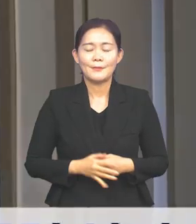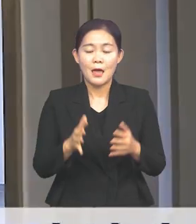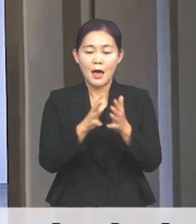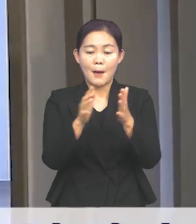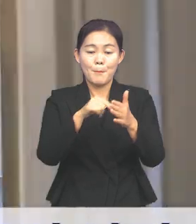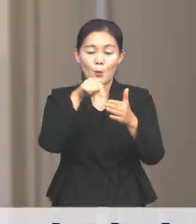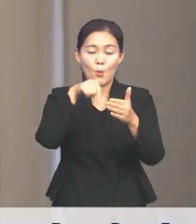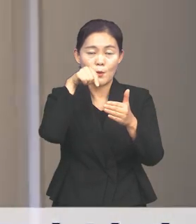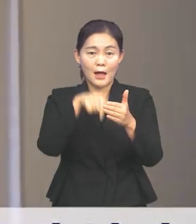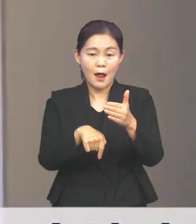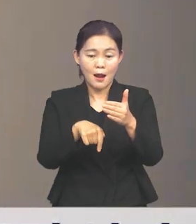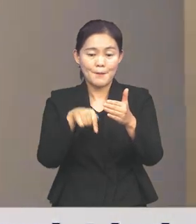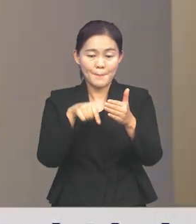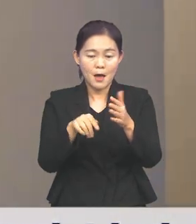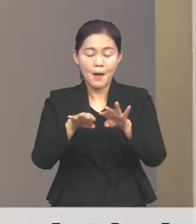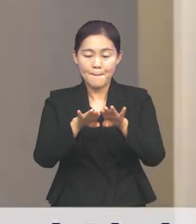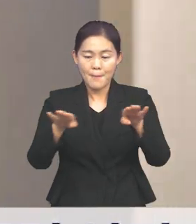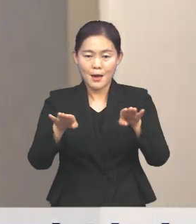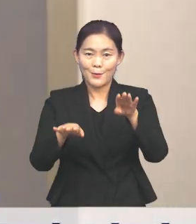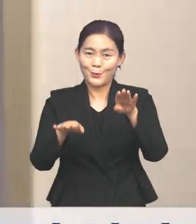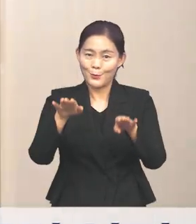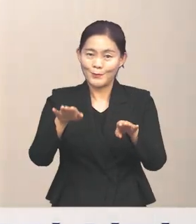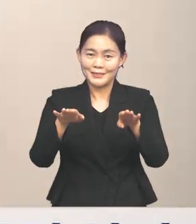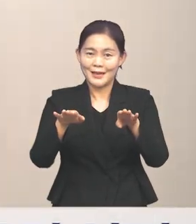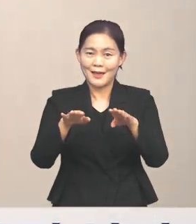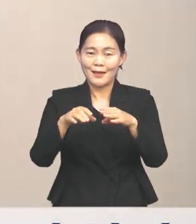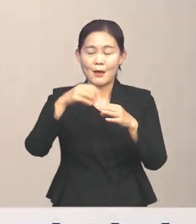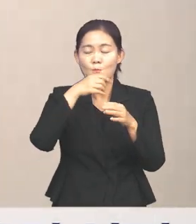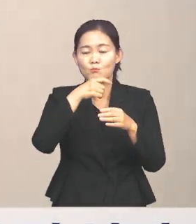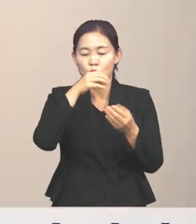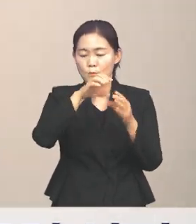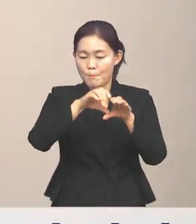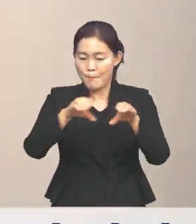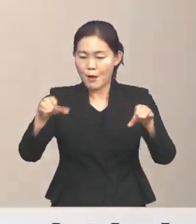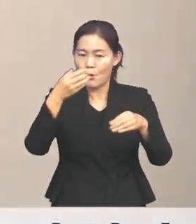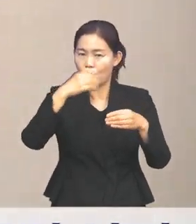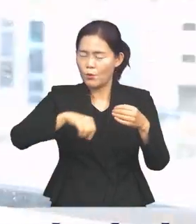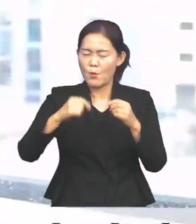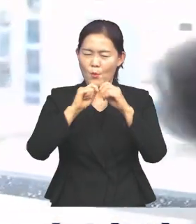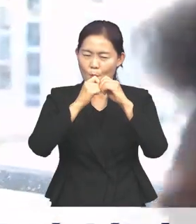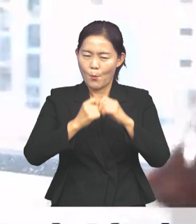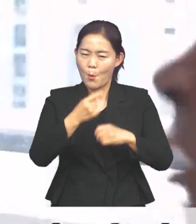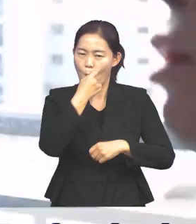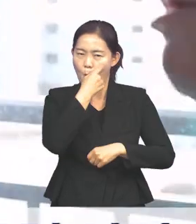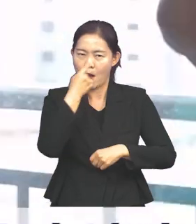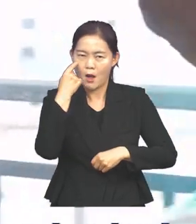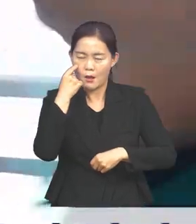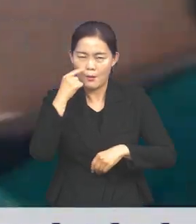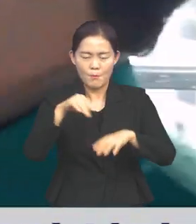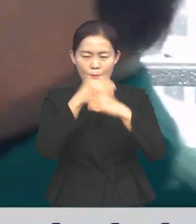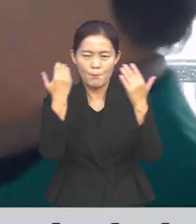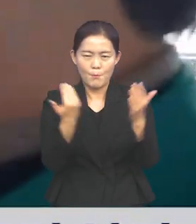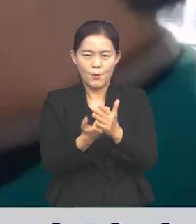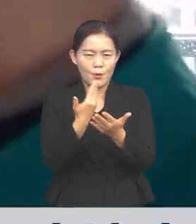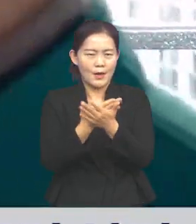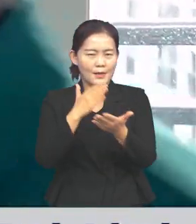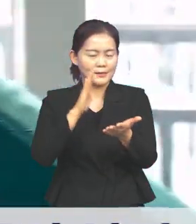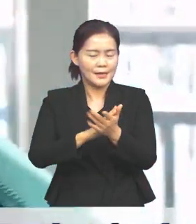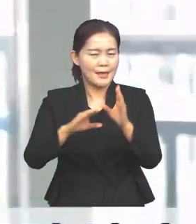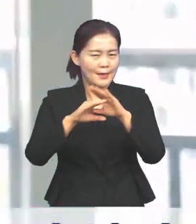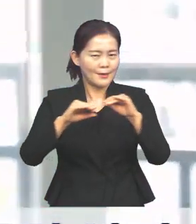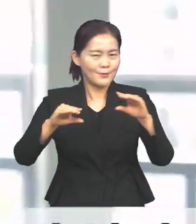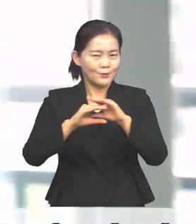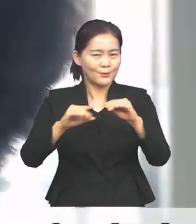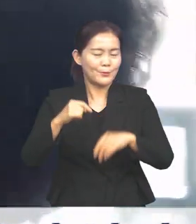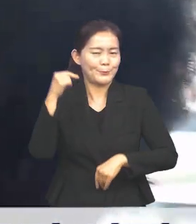말했습니다. 아파트 내부도 들어가서 바닥 타일의 높이 차이, 배관 누수 등을 꼼꼼히 확인하고 모든 세대의 하자가